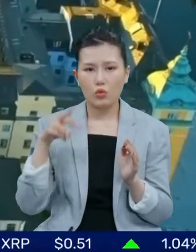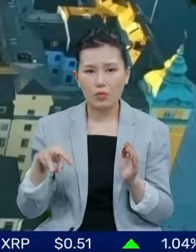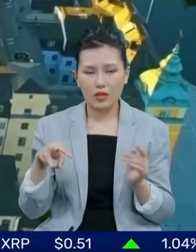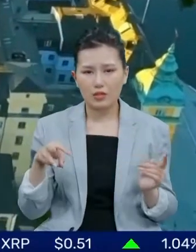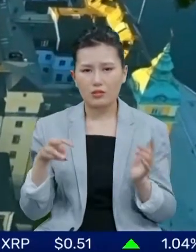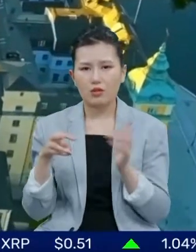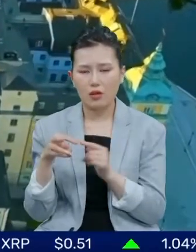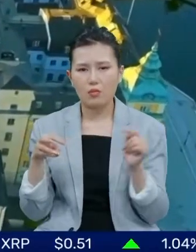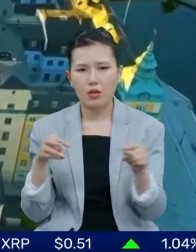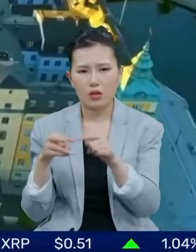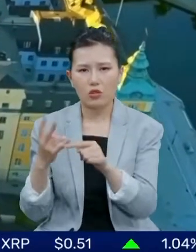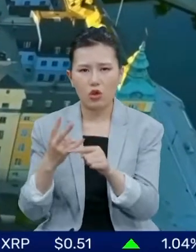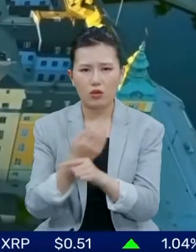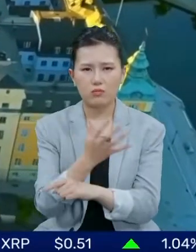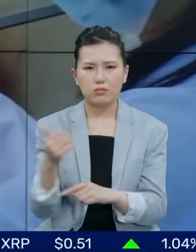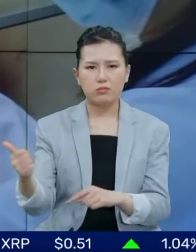байдаг.